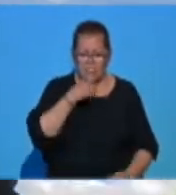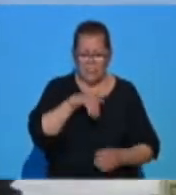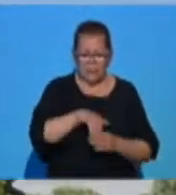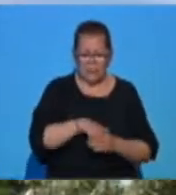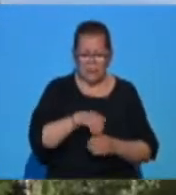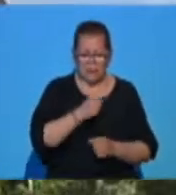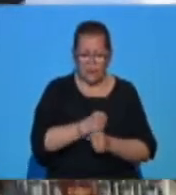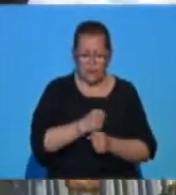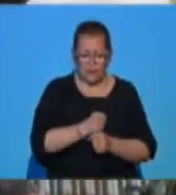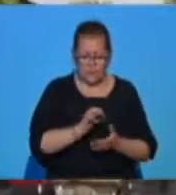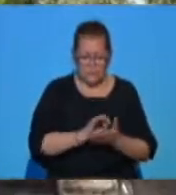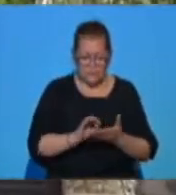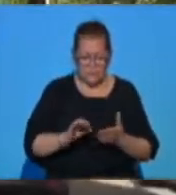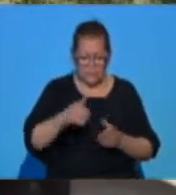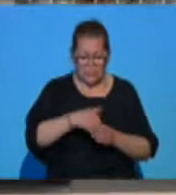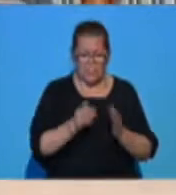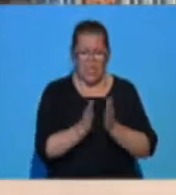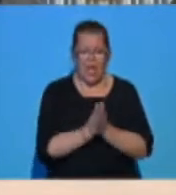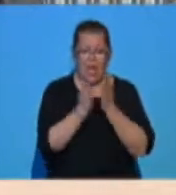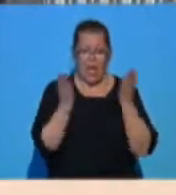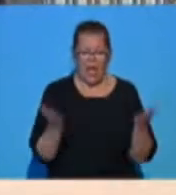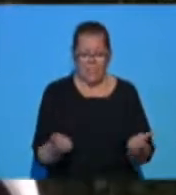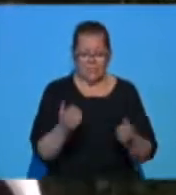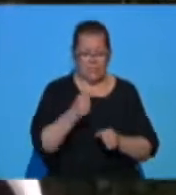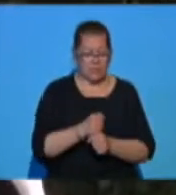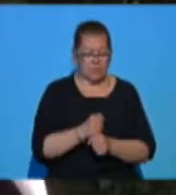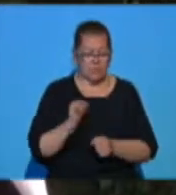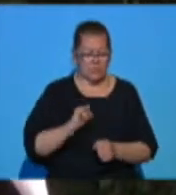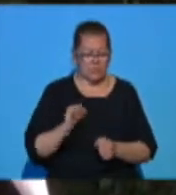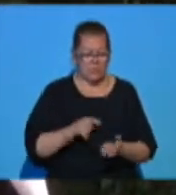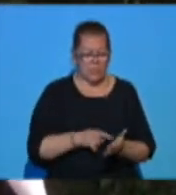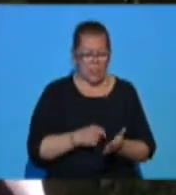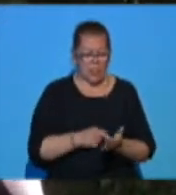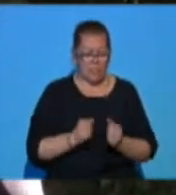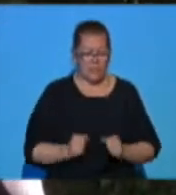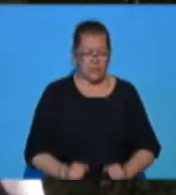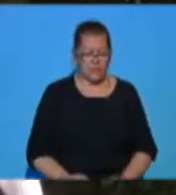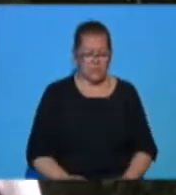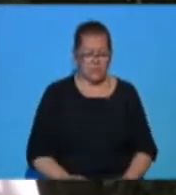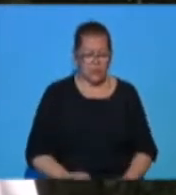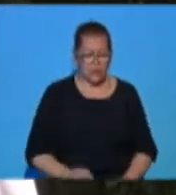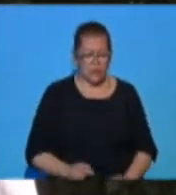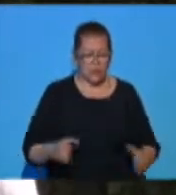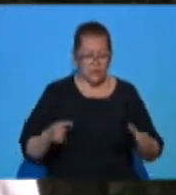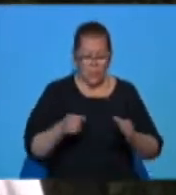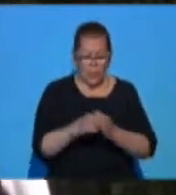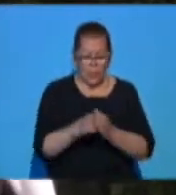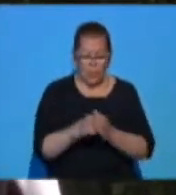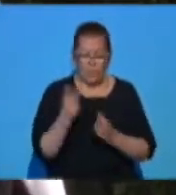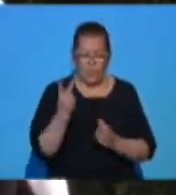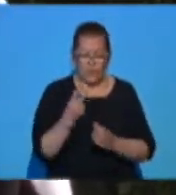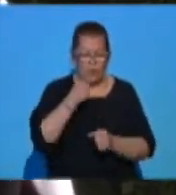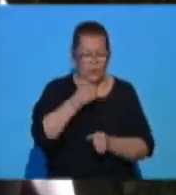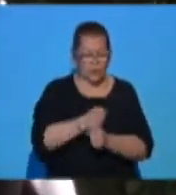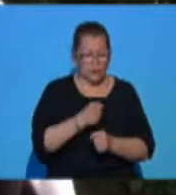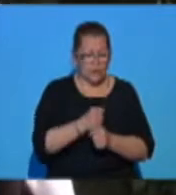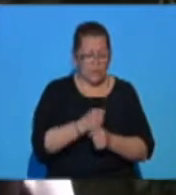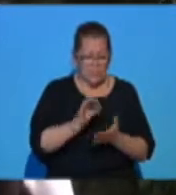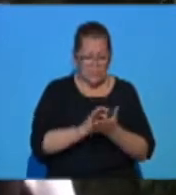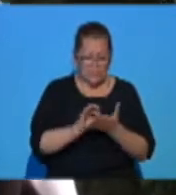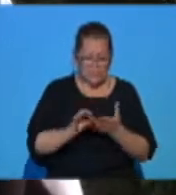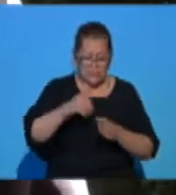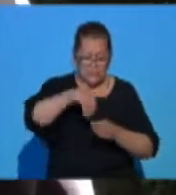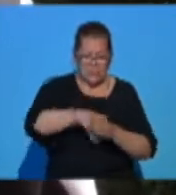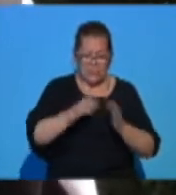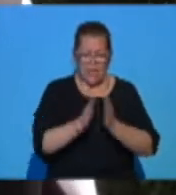de muncă sau pe noile contracte de muncă. Cei care am ieșit la pensie, mi s-a luat în considerare grupa a doua de muncă, care este trecută în